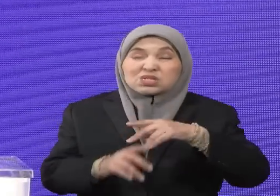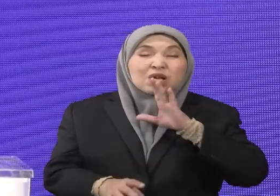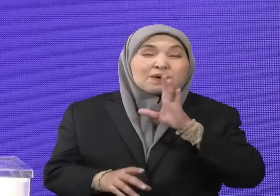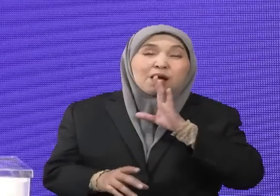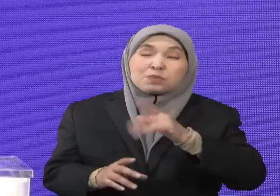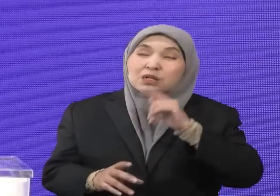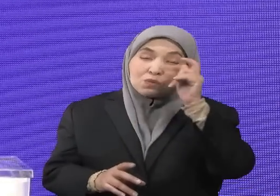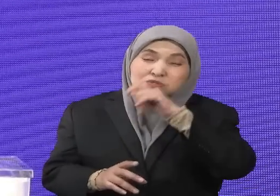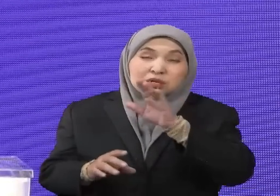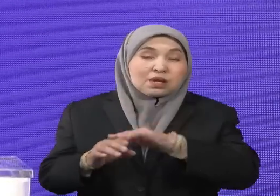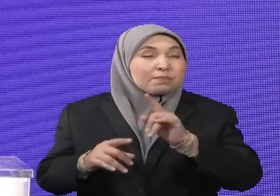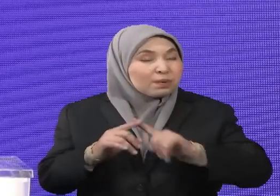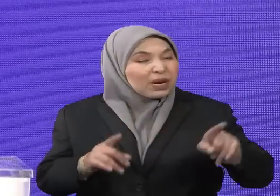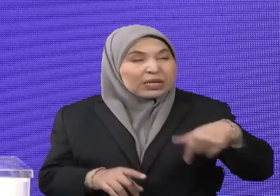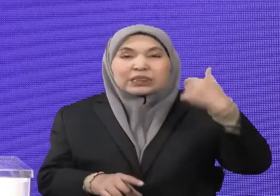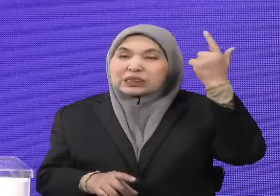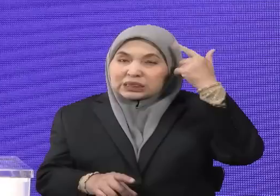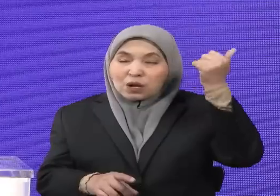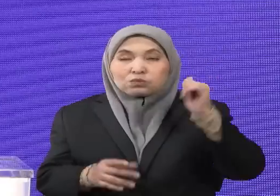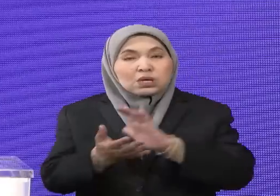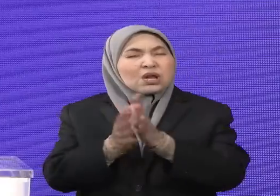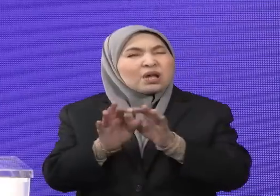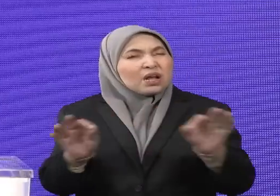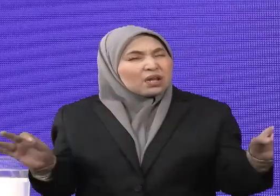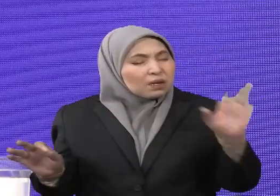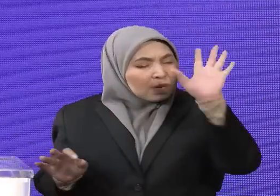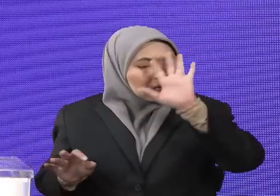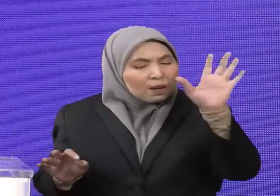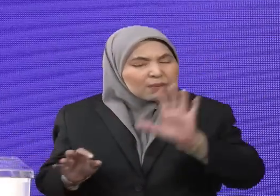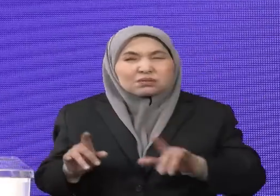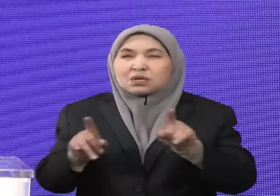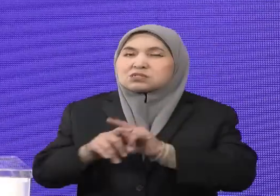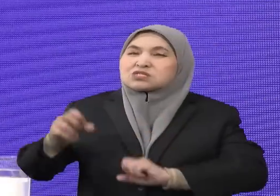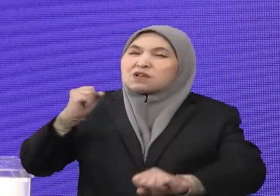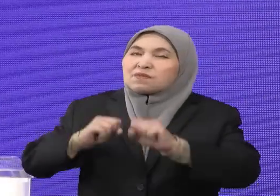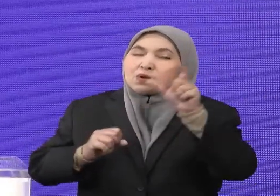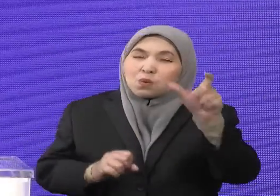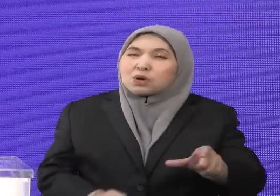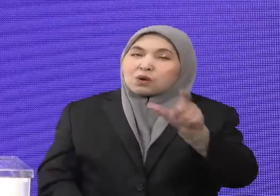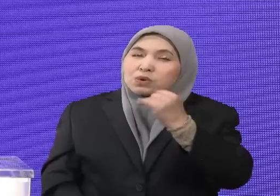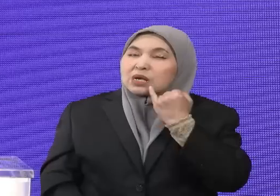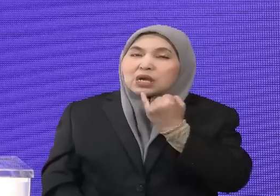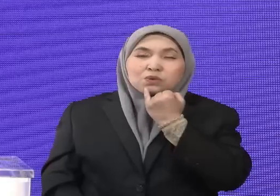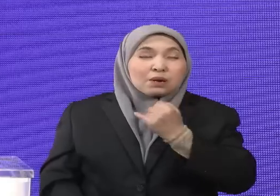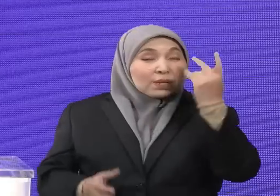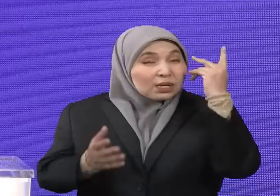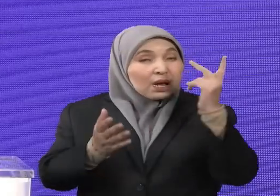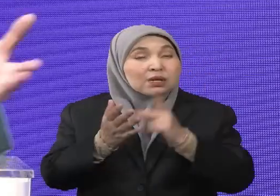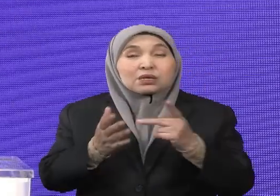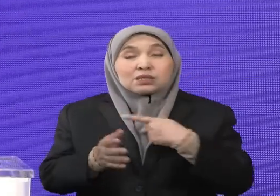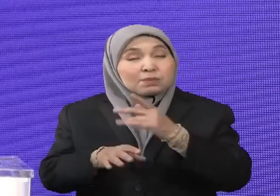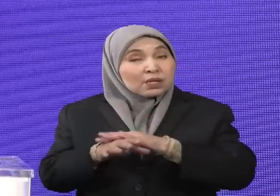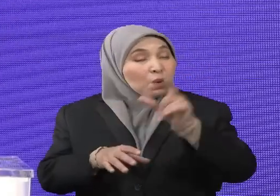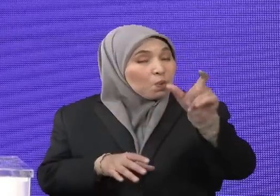Padahal mereka mengetahuinya ayat ini seolah-olah menggambarkan kepada kita sifat orang Yahudi mengenalkan kita kepada orang Yahudi mungkin